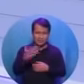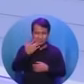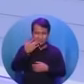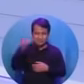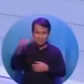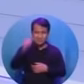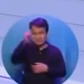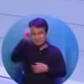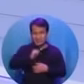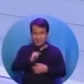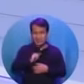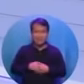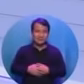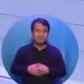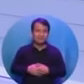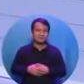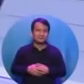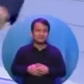Sobrang